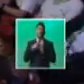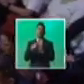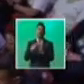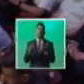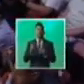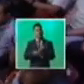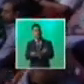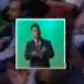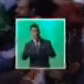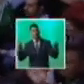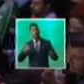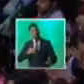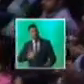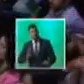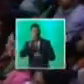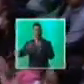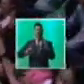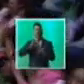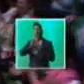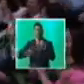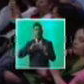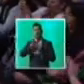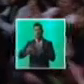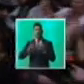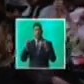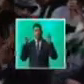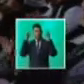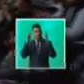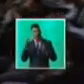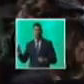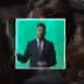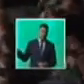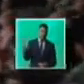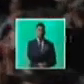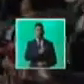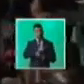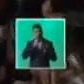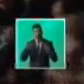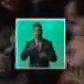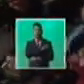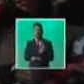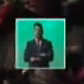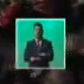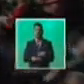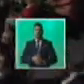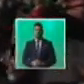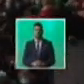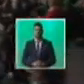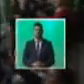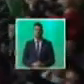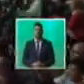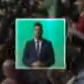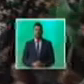Ροδόπη πώς θα κινηθεί, ποιο θα είναι, πιστεύετε, αλήθεια κύριε Χαραλαμπίδη, ποια θα είναι η κουβέντα, ποια θα